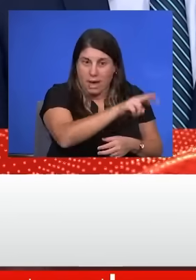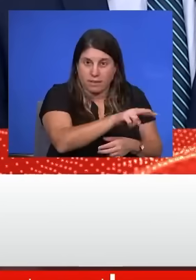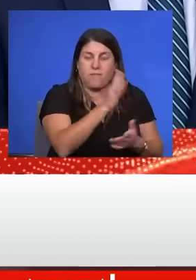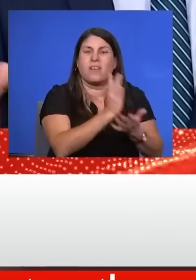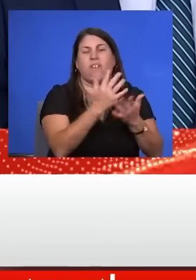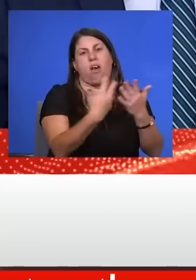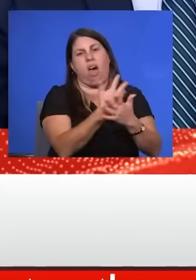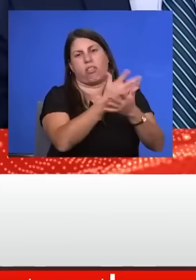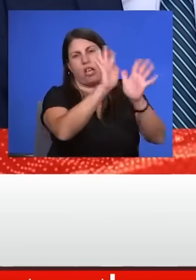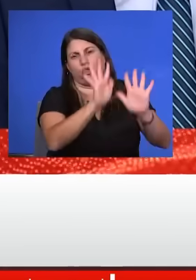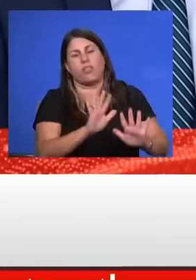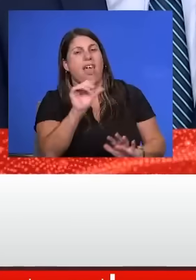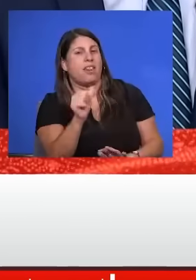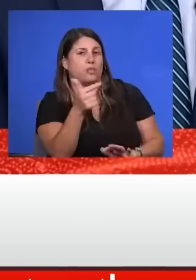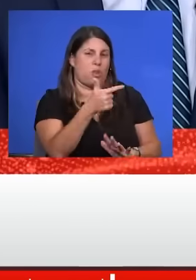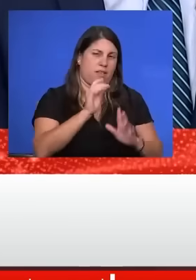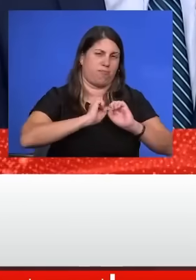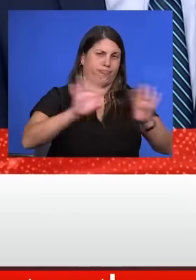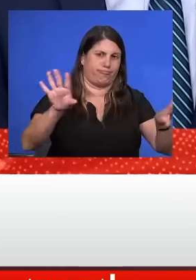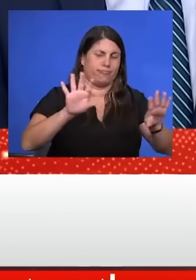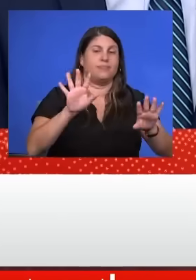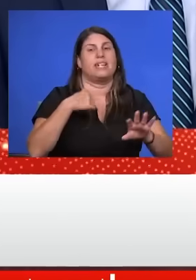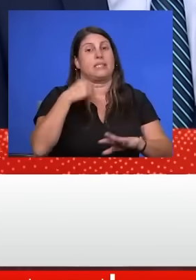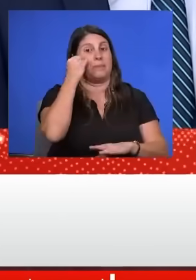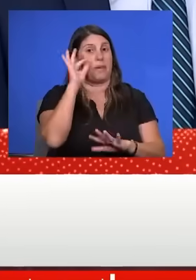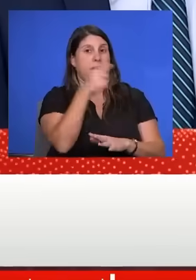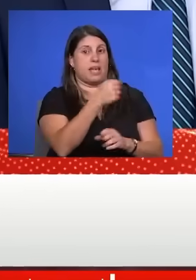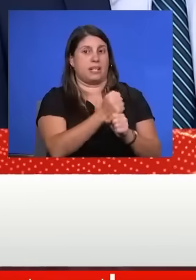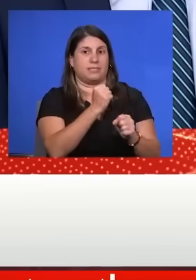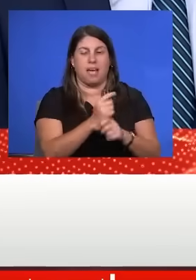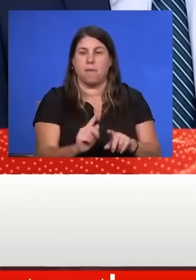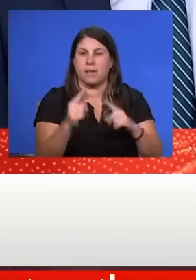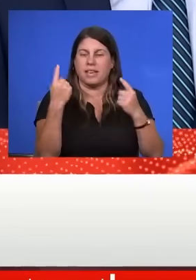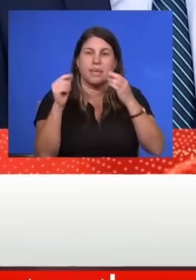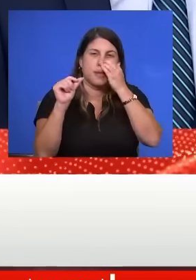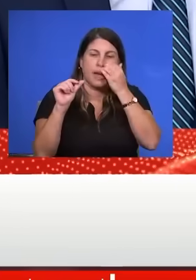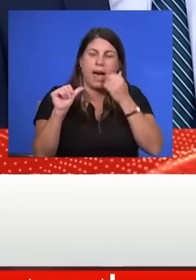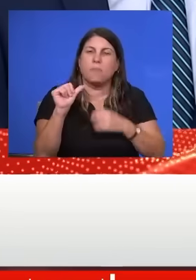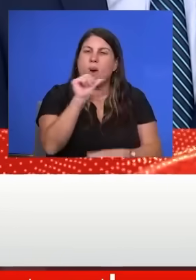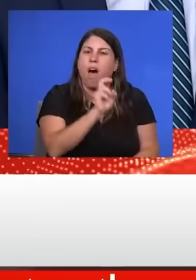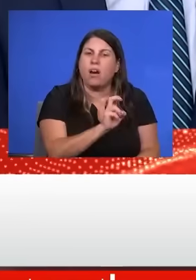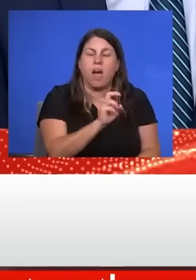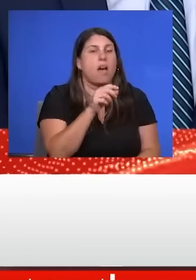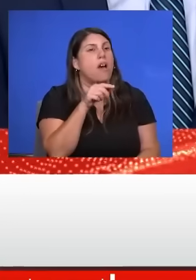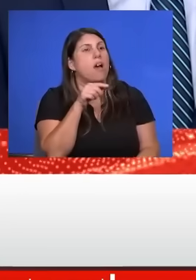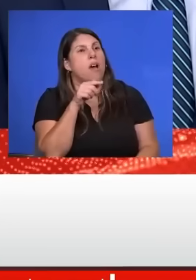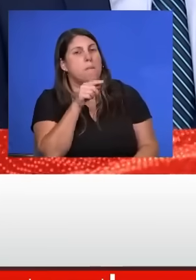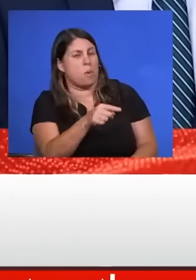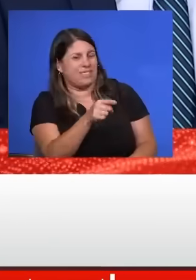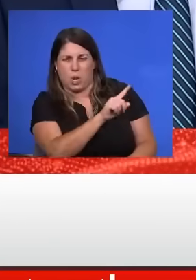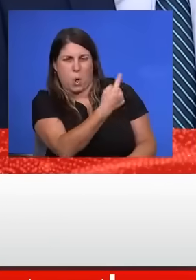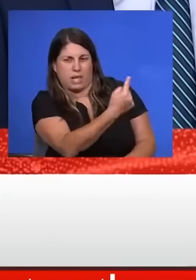מזה עניין. אני מזכיר מה היא עשתה במקרה שירין אבו אקלה, אז כאן זה לא וואל דחדוך עצמו, אלא בני המשפחה